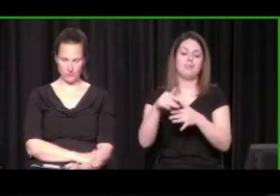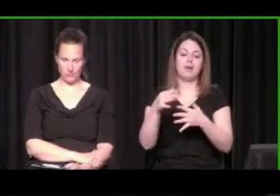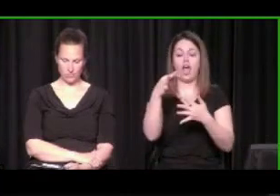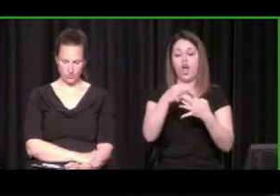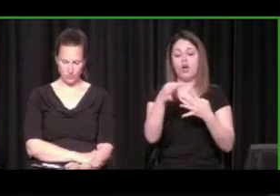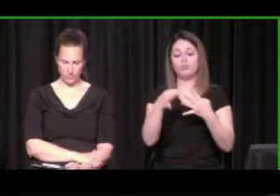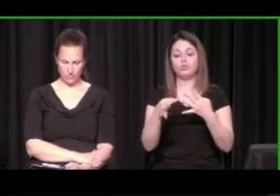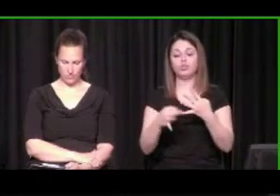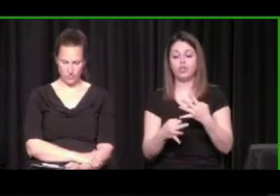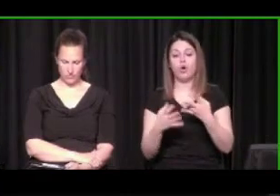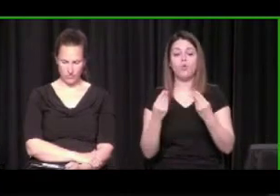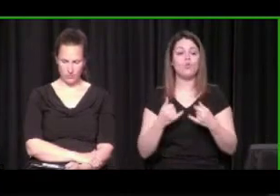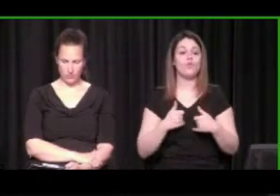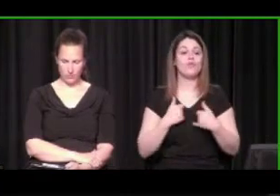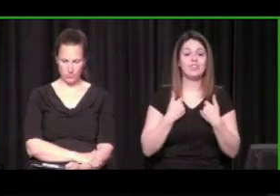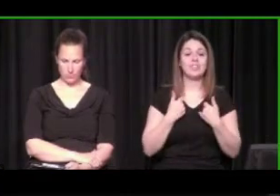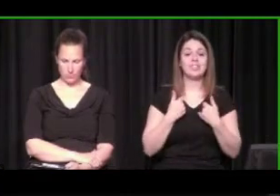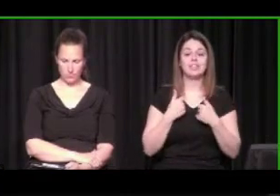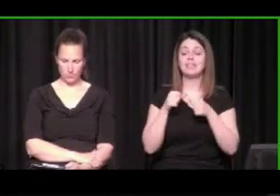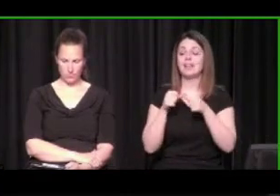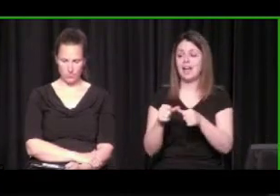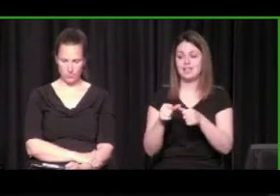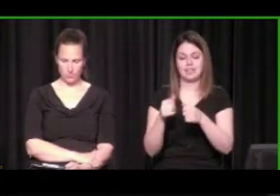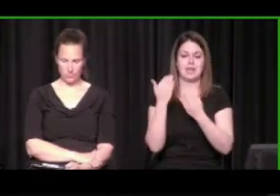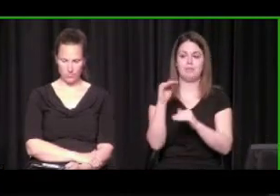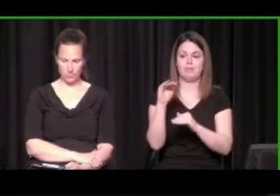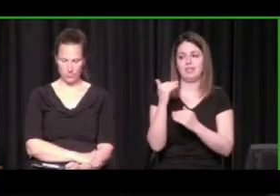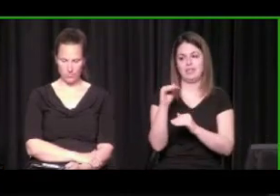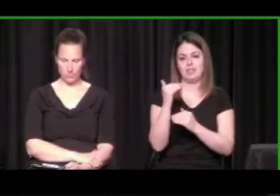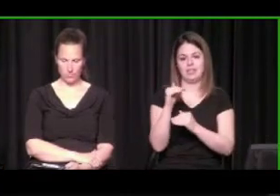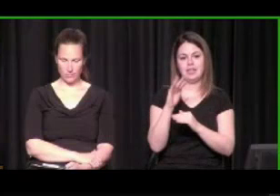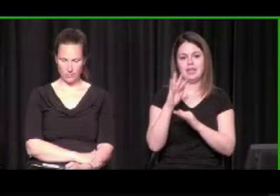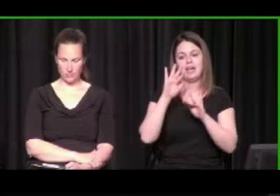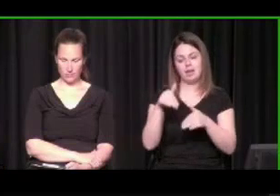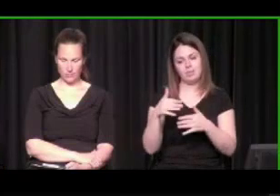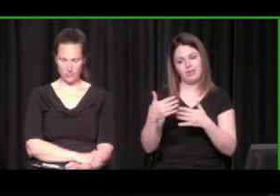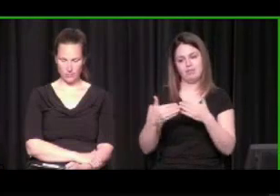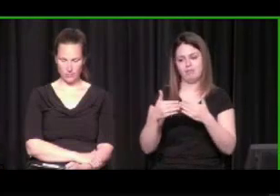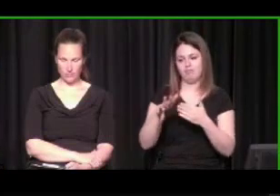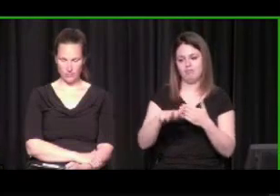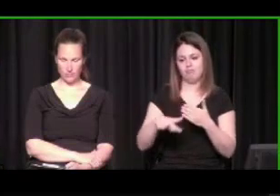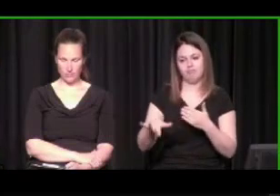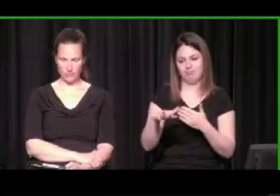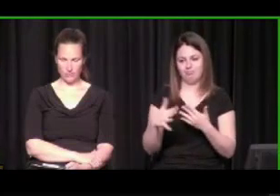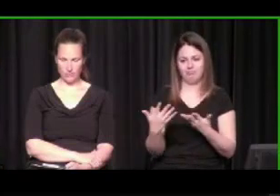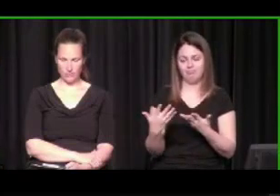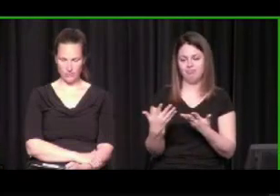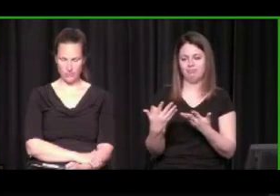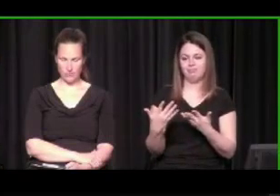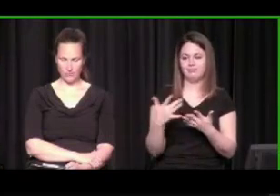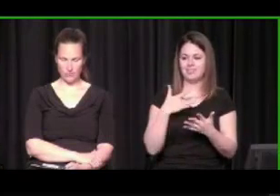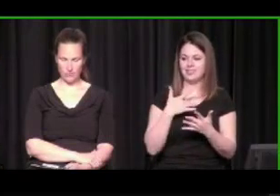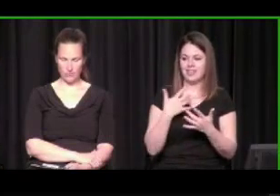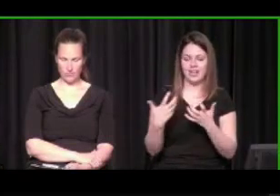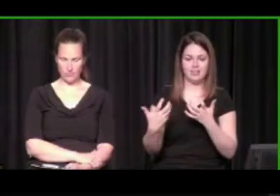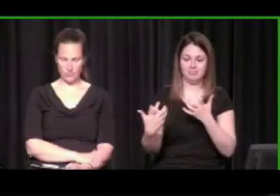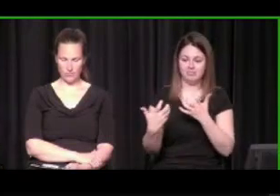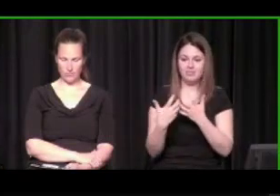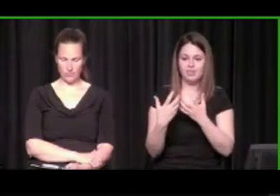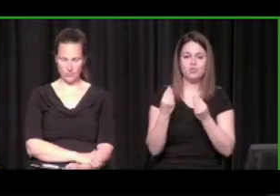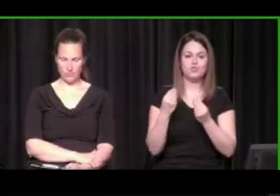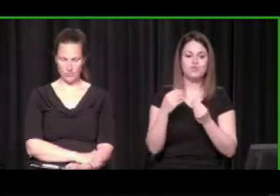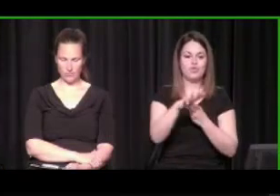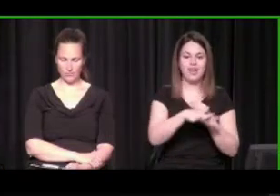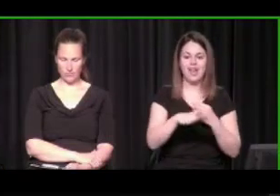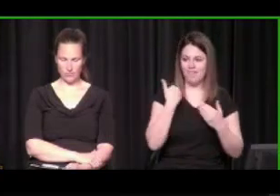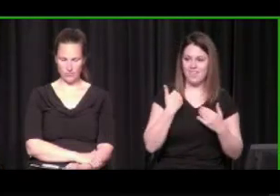options résidentielles qui s'offrent à elle sont parfois très limitées, ce qui fait qu'elle va se retrouver dans un endroit ou un autre qui n'est peut-être pas le quartier où elle a